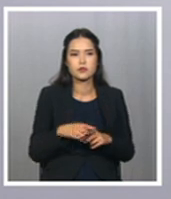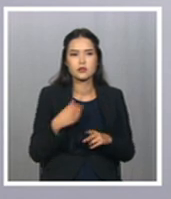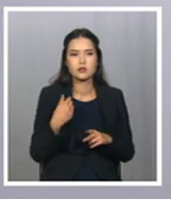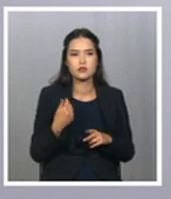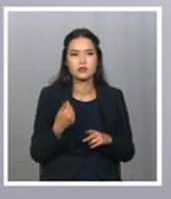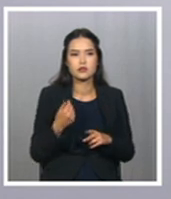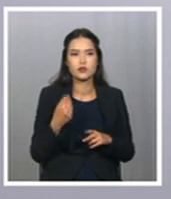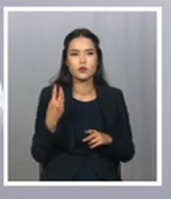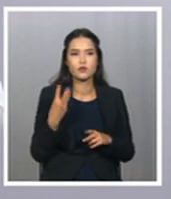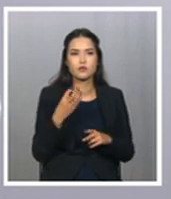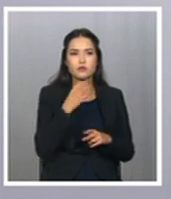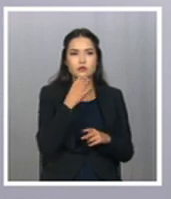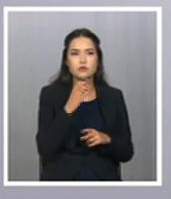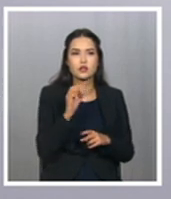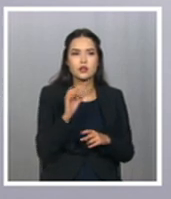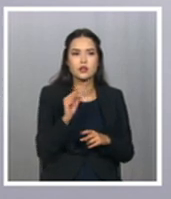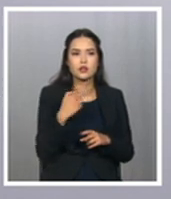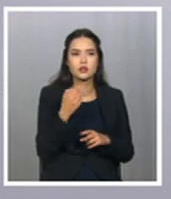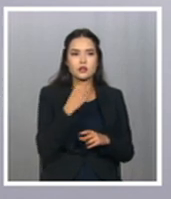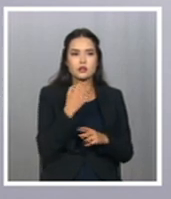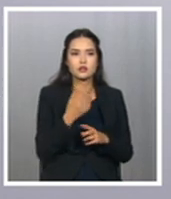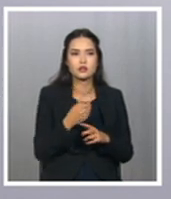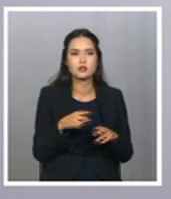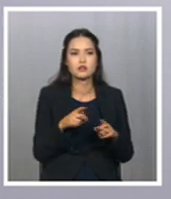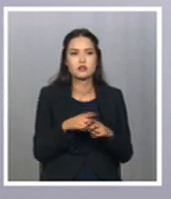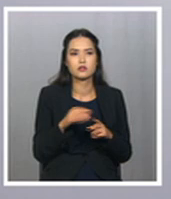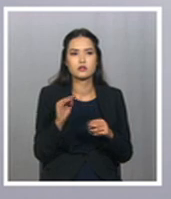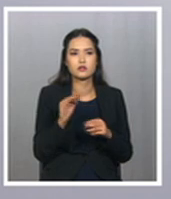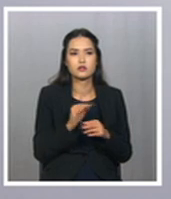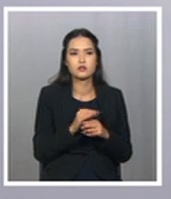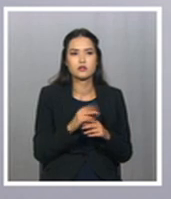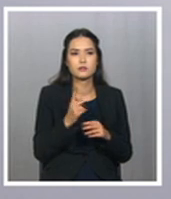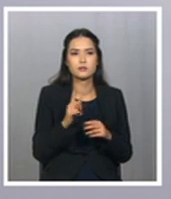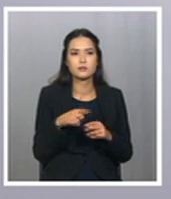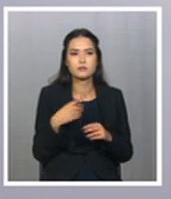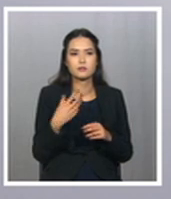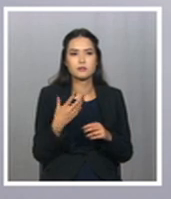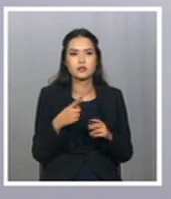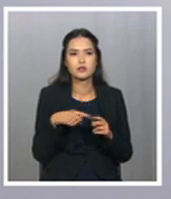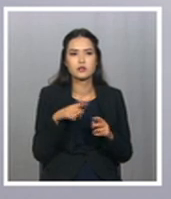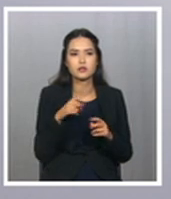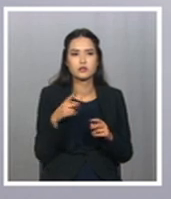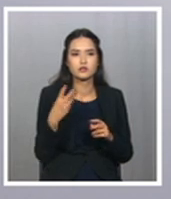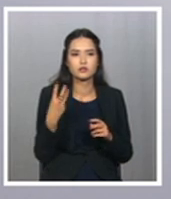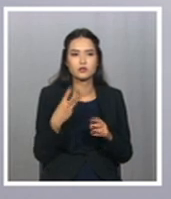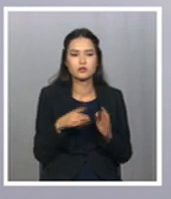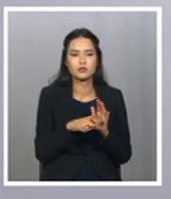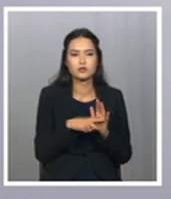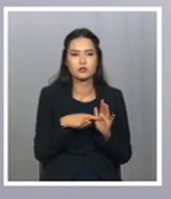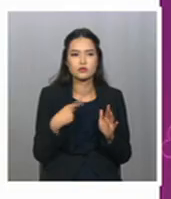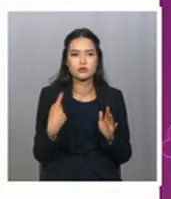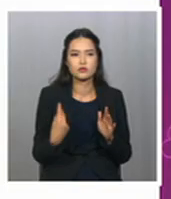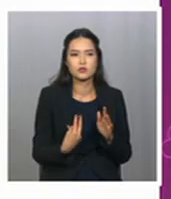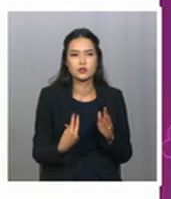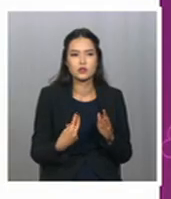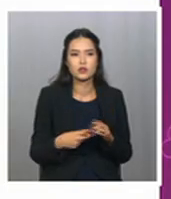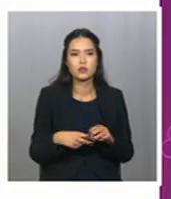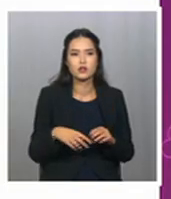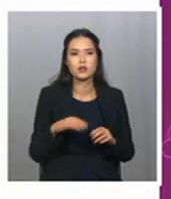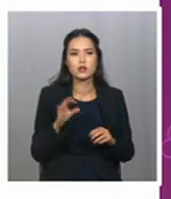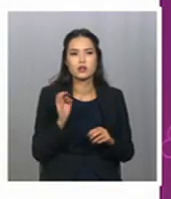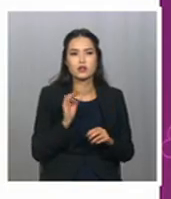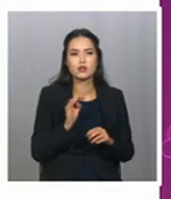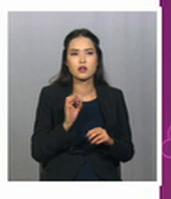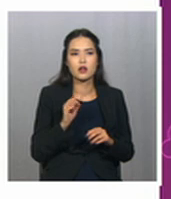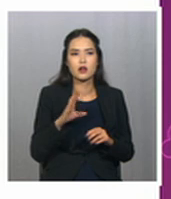біз таптық, бұл түбірасында үшкетен, ендіше сынықтесінің ординаты бұл екіден түбірасы үшкетен болады. Ал